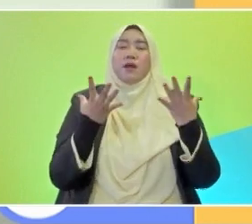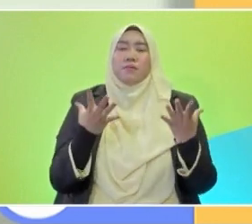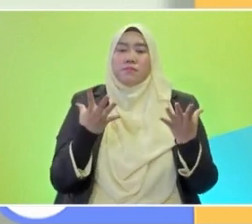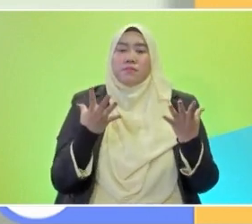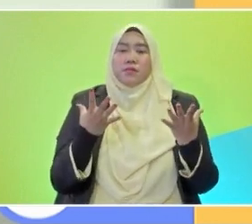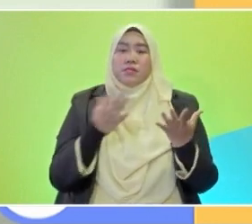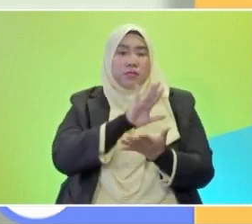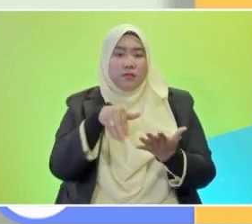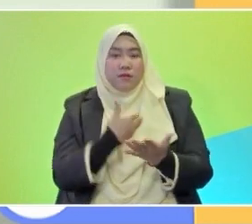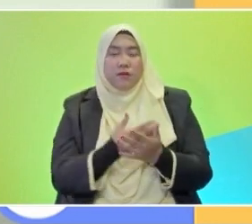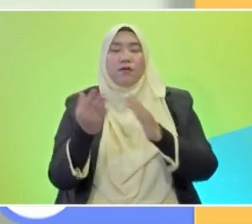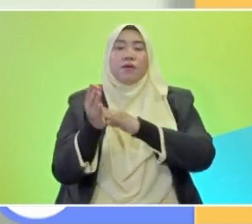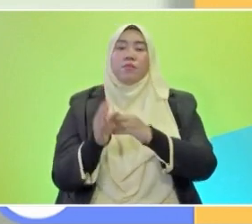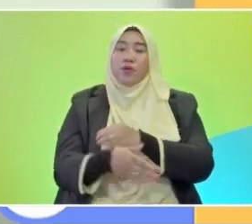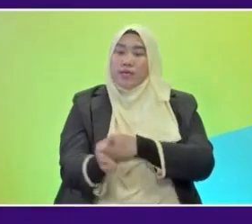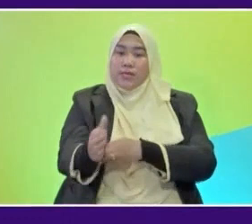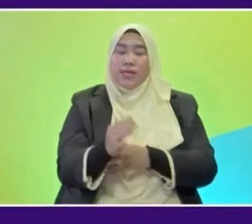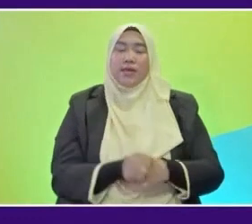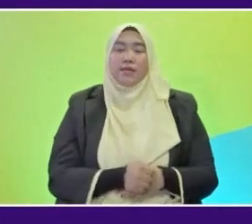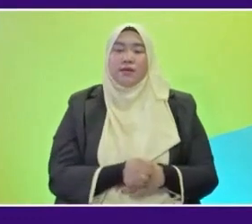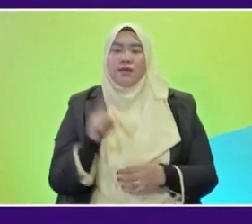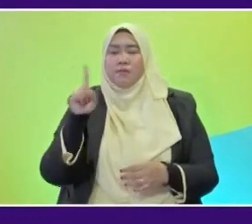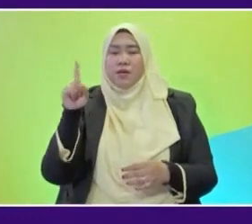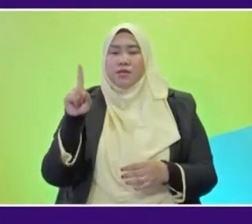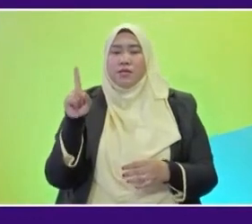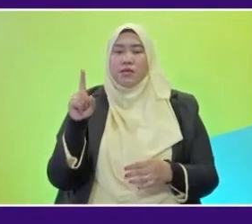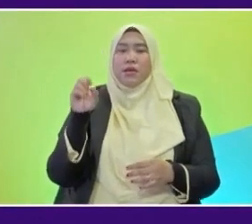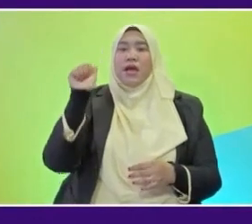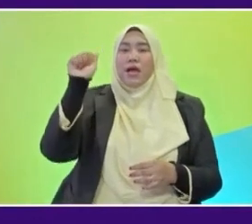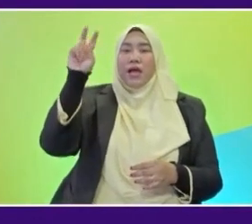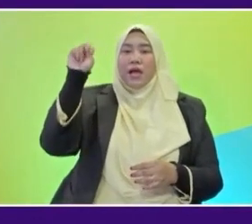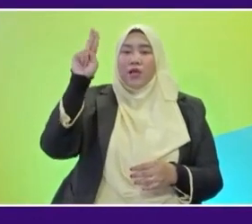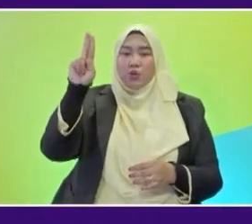di manakah perkataan yang menunjukkan anu Oke Khazanah